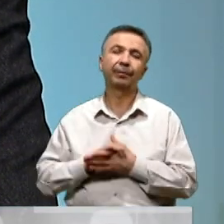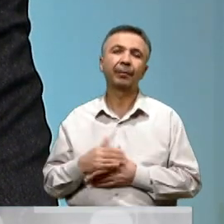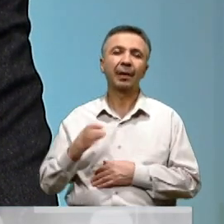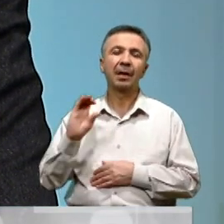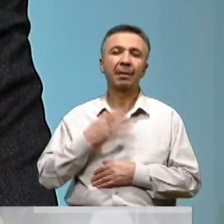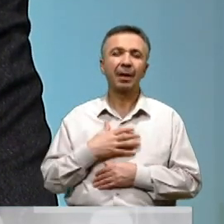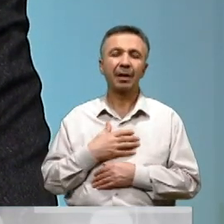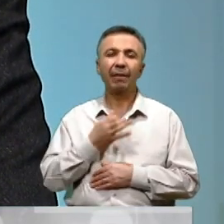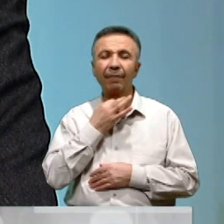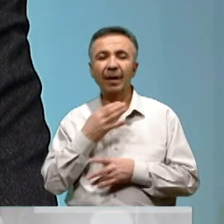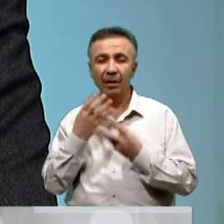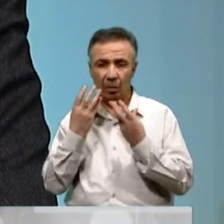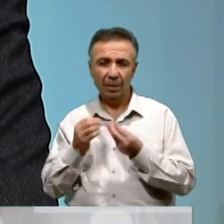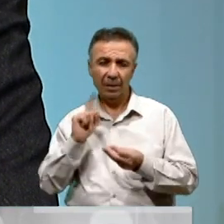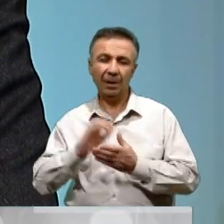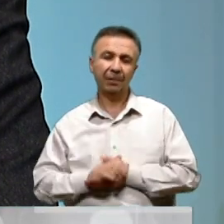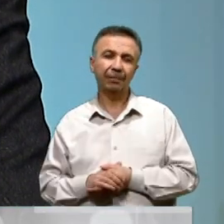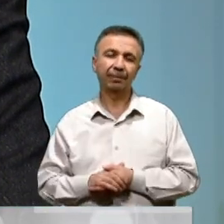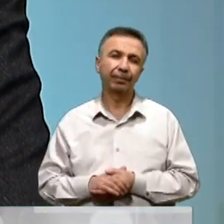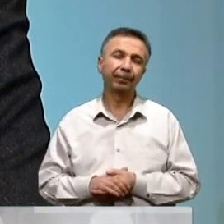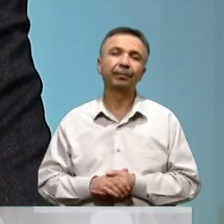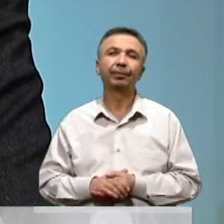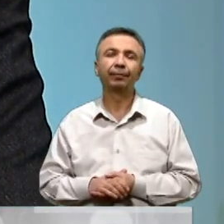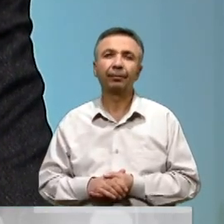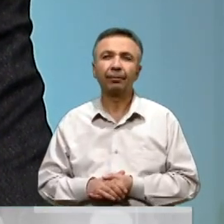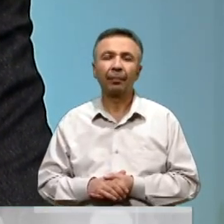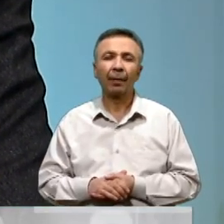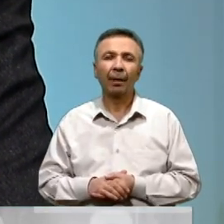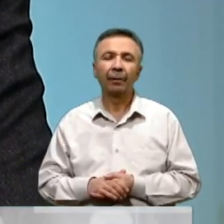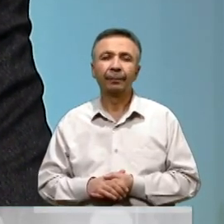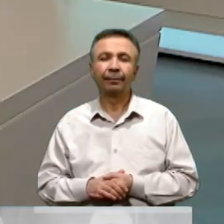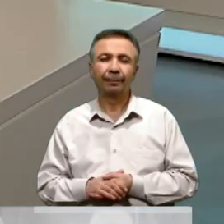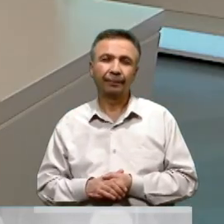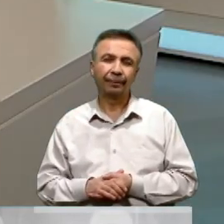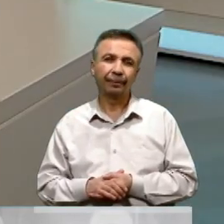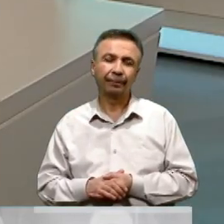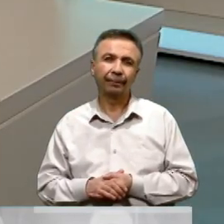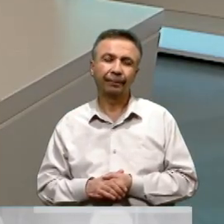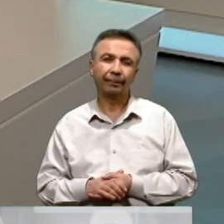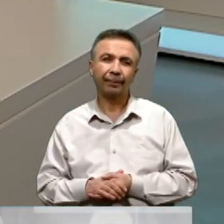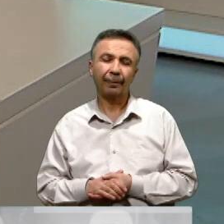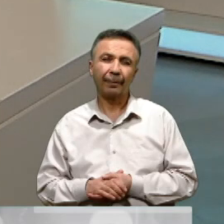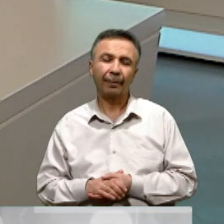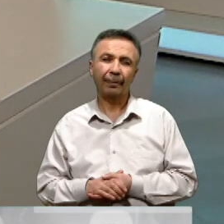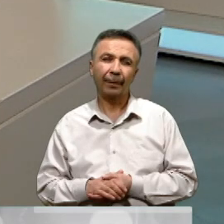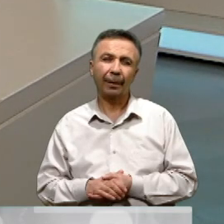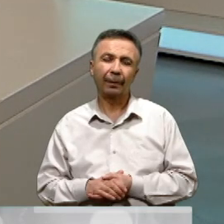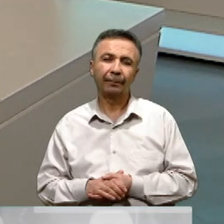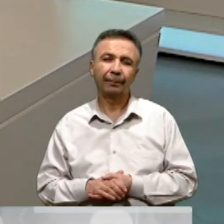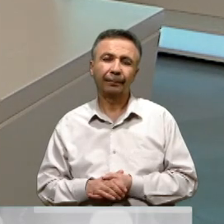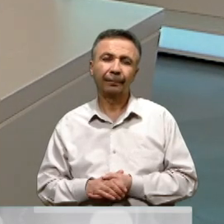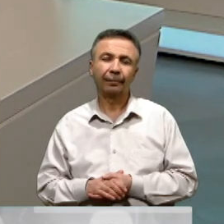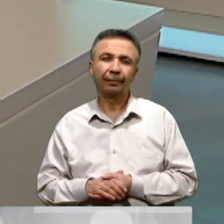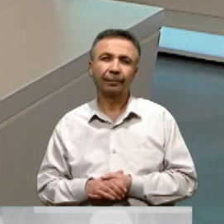dinen fakir olmasıdır. O seviyede olmasıdır. Hani ikinci kardeşimiz evet, ona Kadriye Hanım onu işaret etmişti. Yani dinen